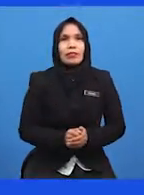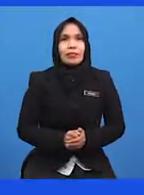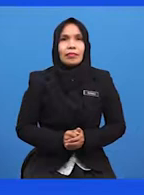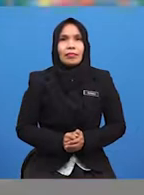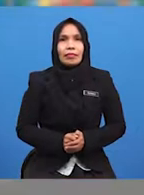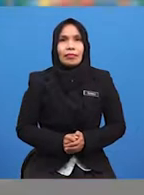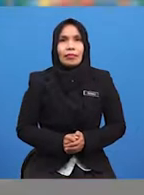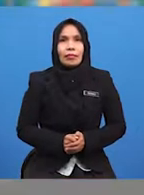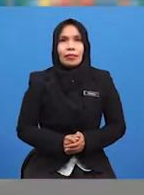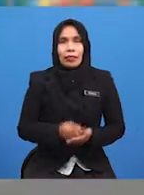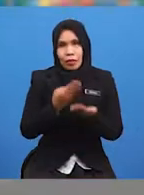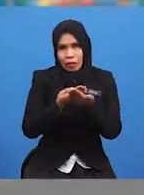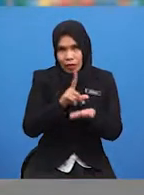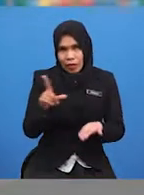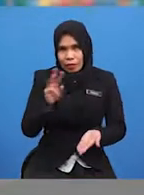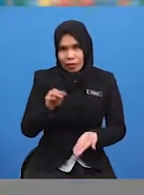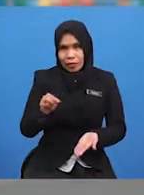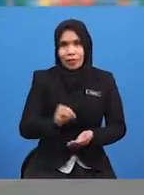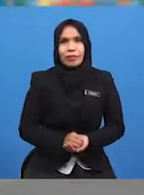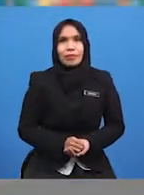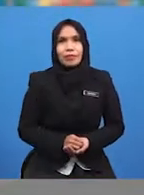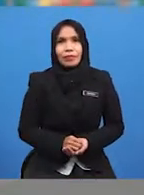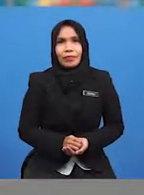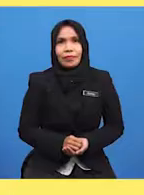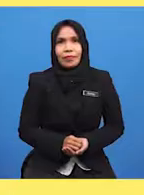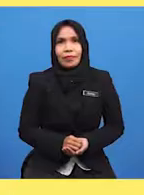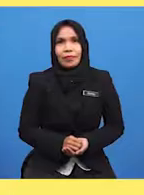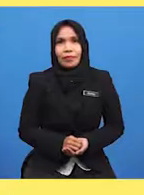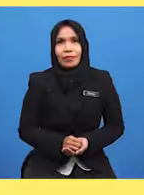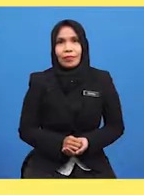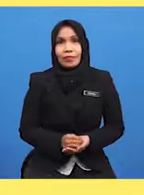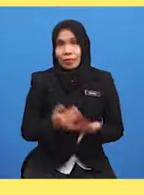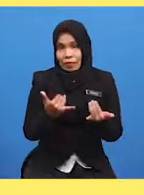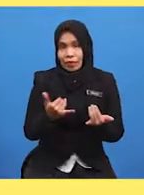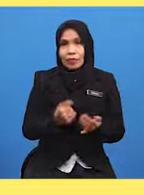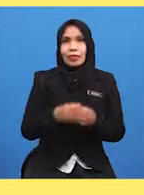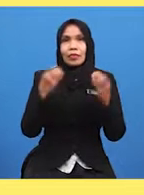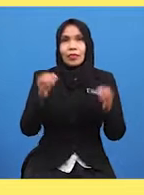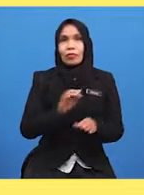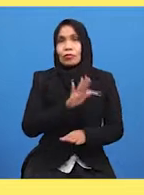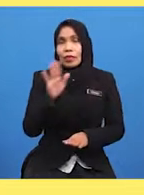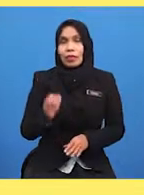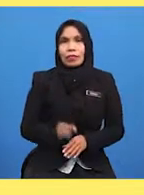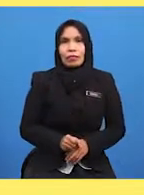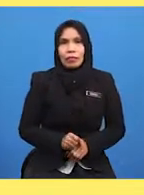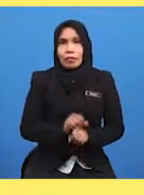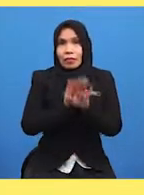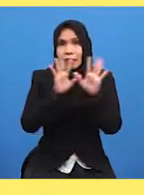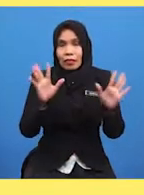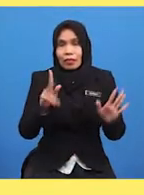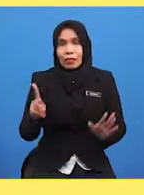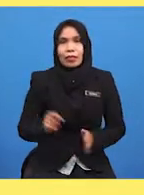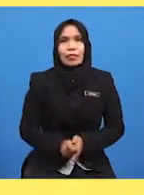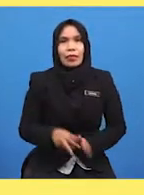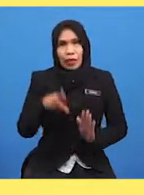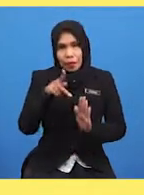kita Baiklah mereka Bridge pada sesi ini Ceko akan menerangkan topik tentang peluasan pose